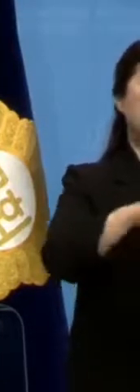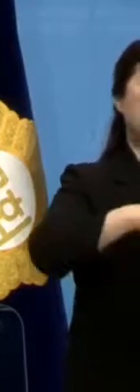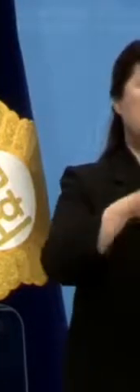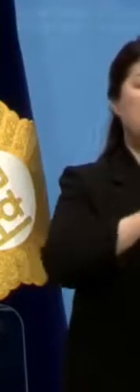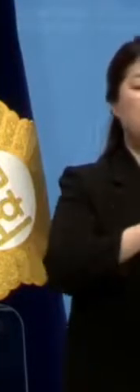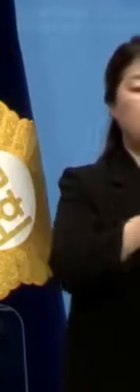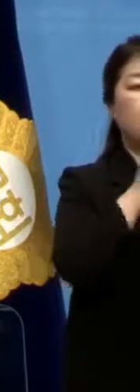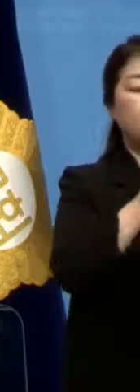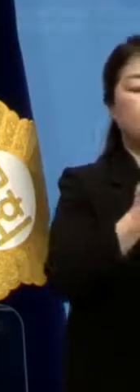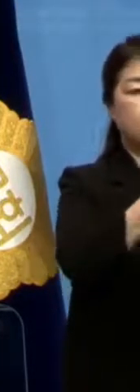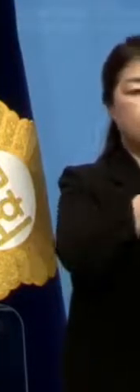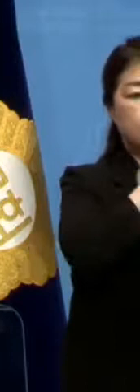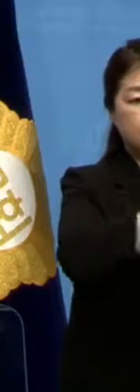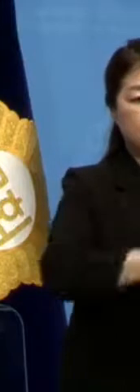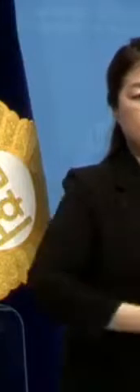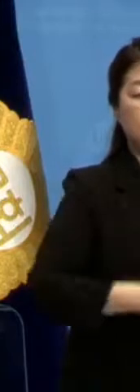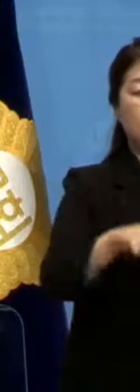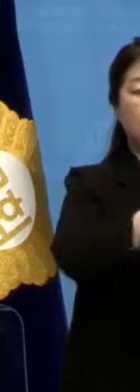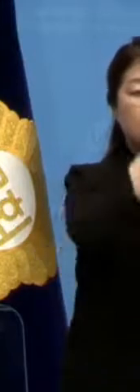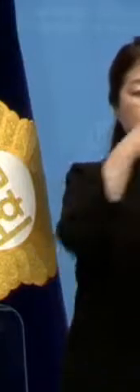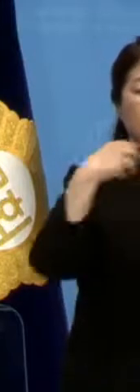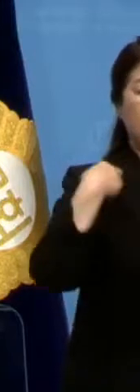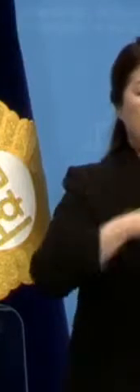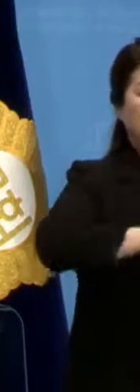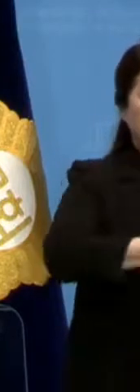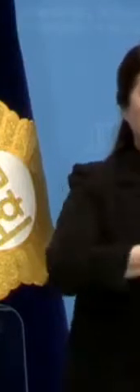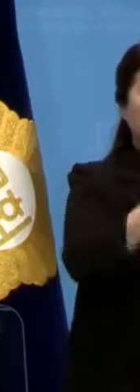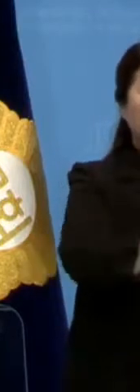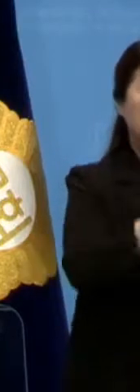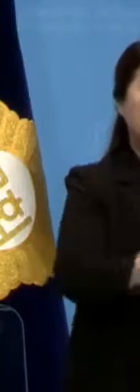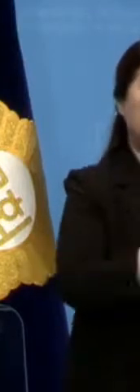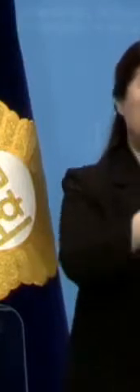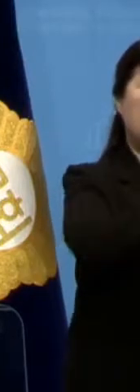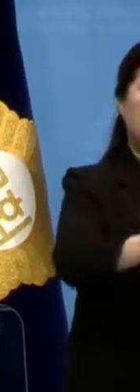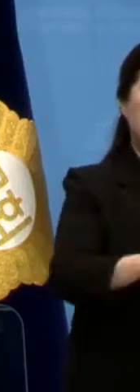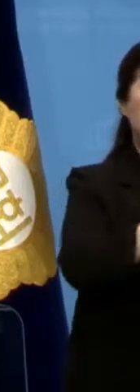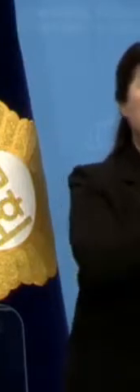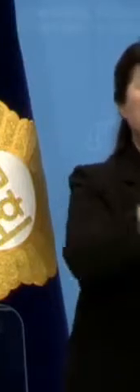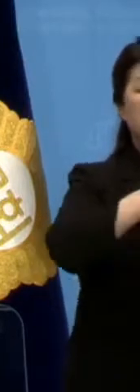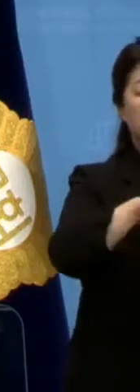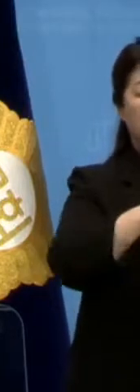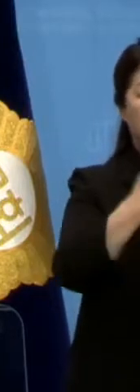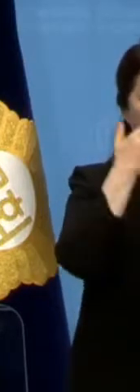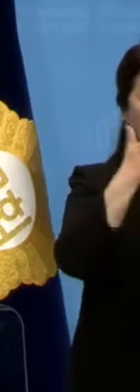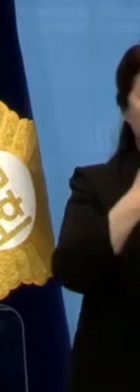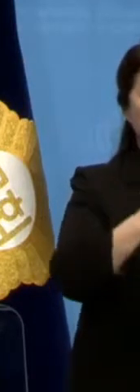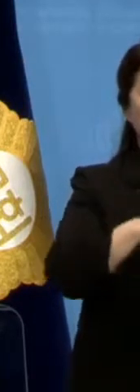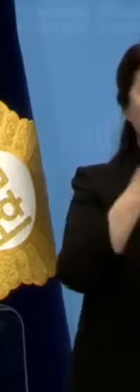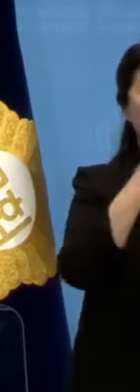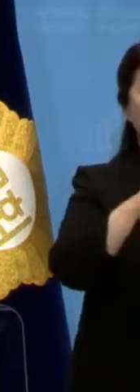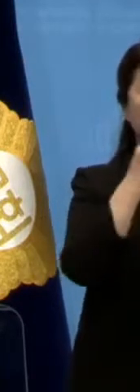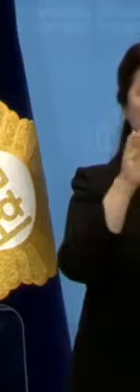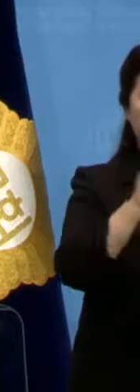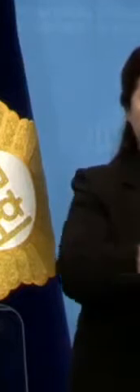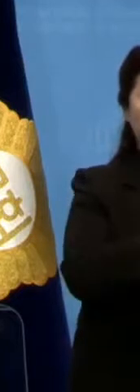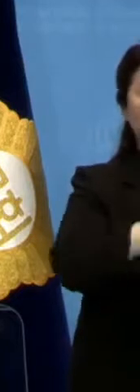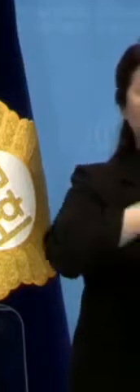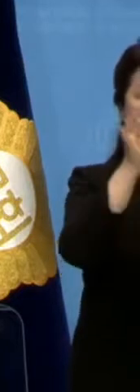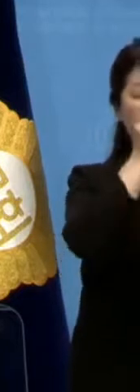합니다. 문재인 정부의 무리한 탈원전 정책은 잘못된 확신과 편견에서